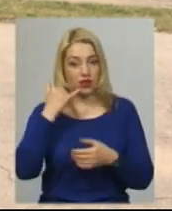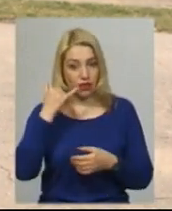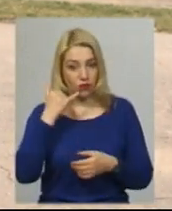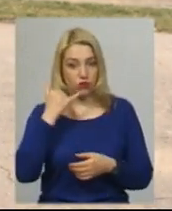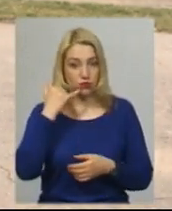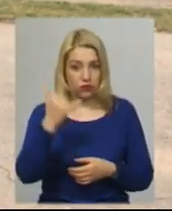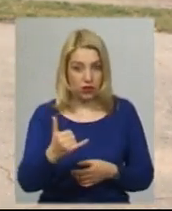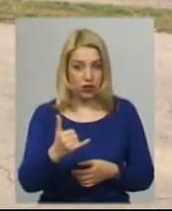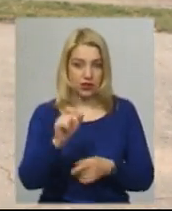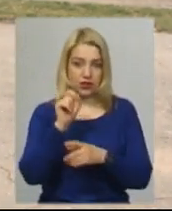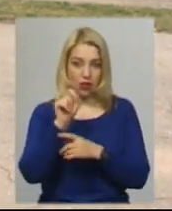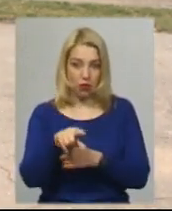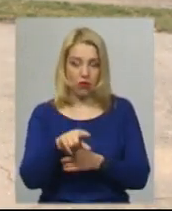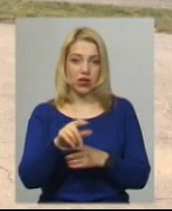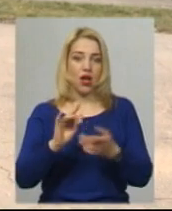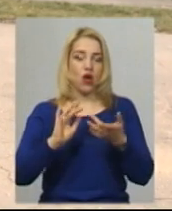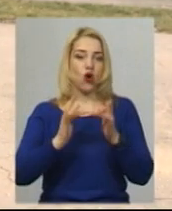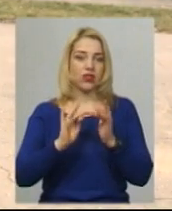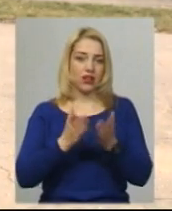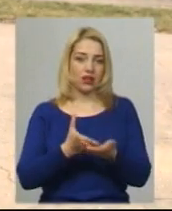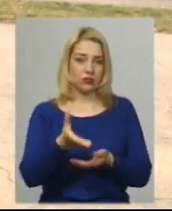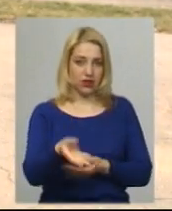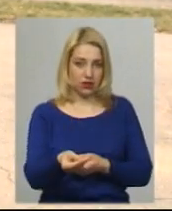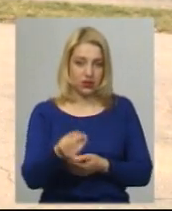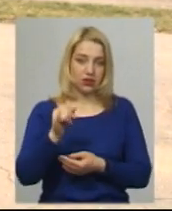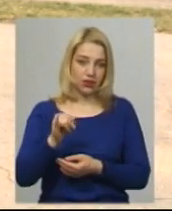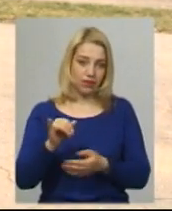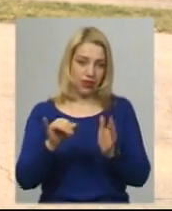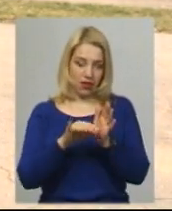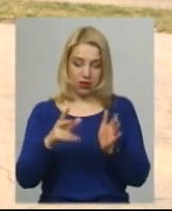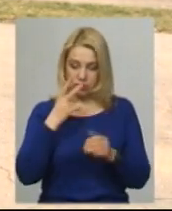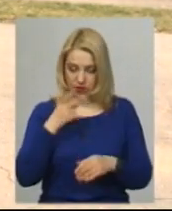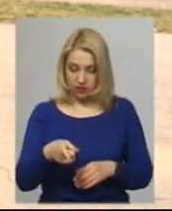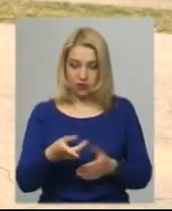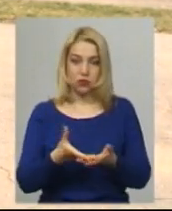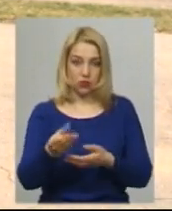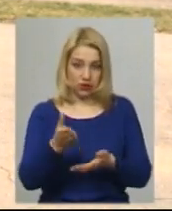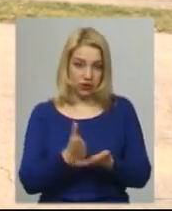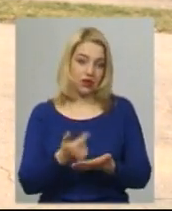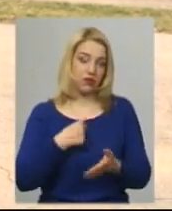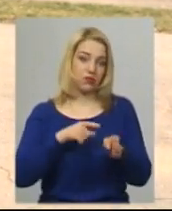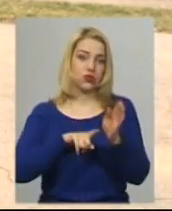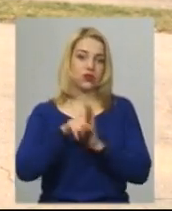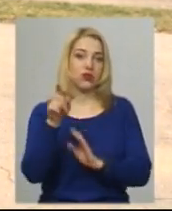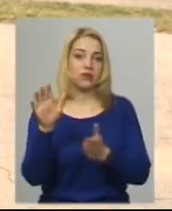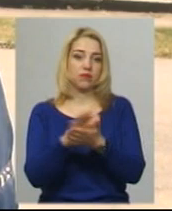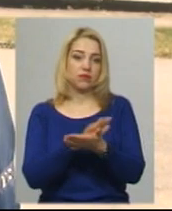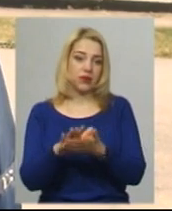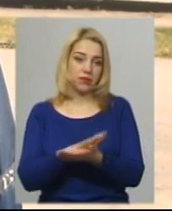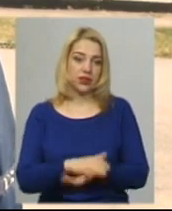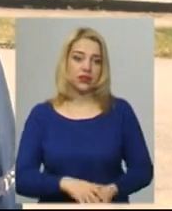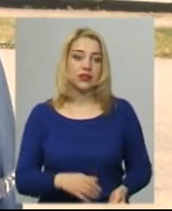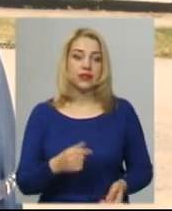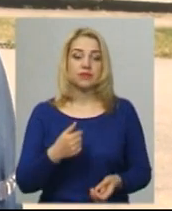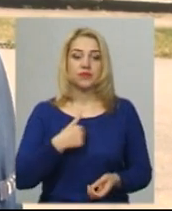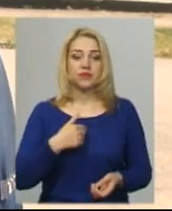замовити, проплачує онлайн, це через електронні платежі. Ми бачимо проплату і приступаємо до виконання тої чи іншої роботи.